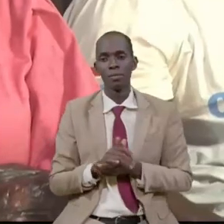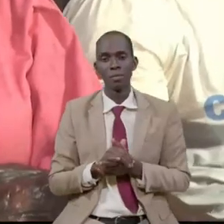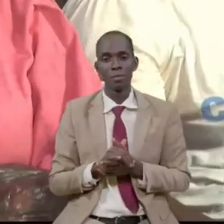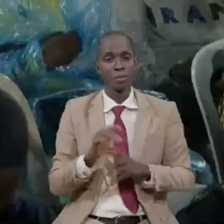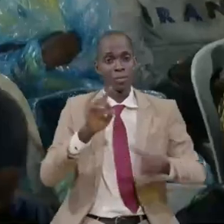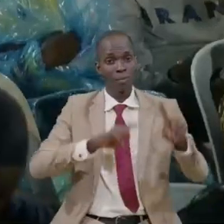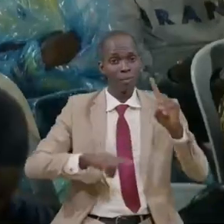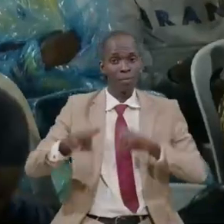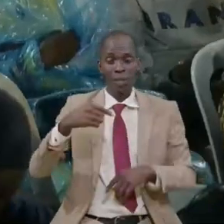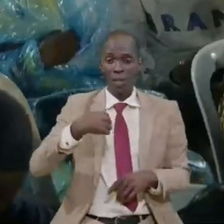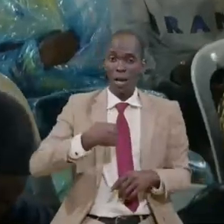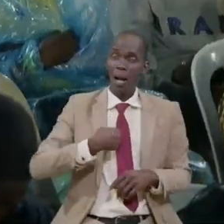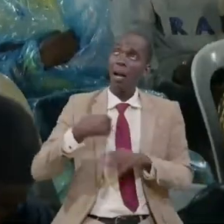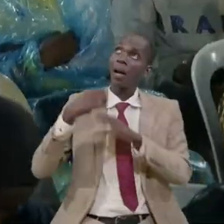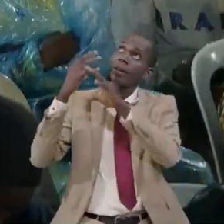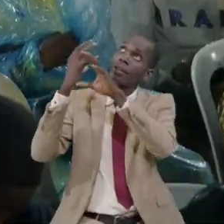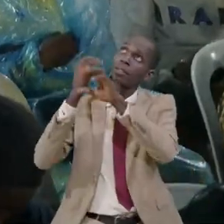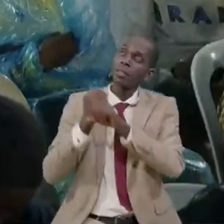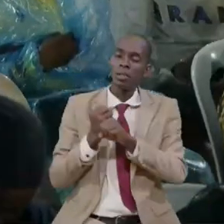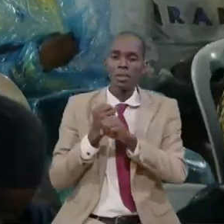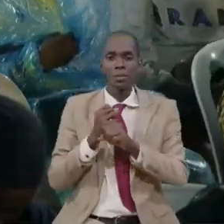Je vais recevoir.